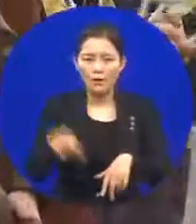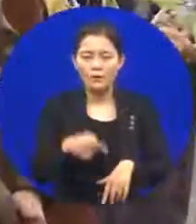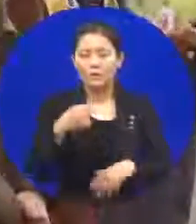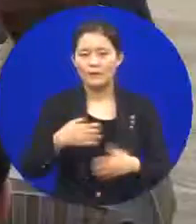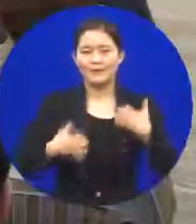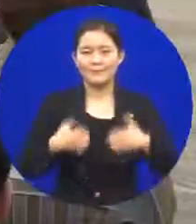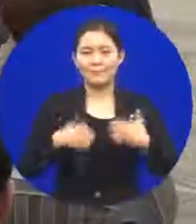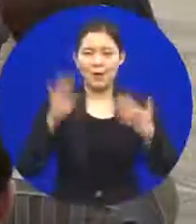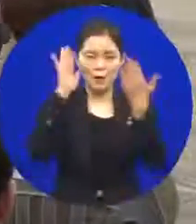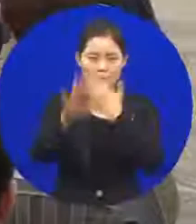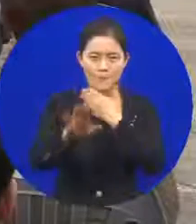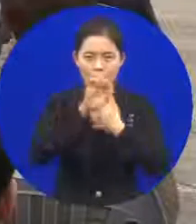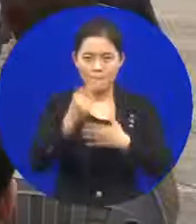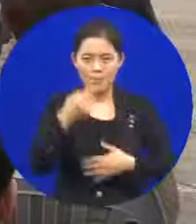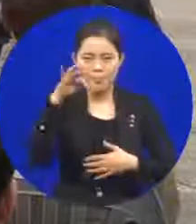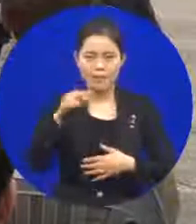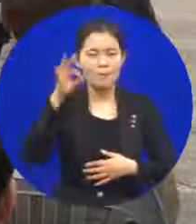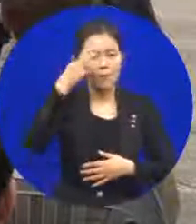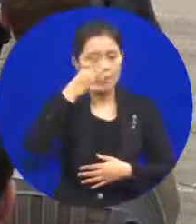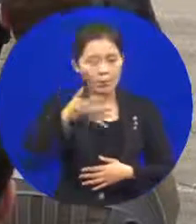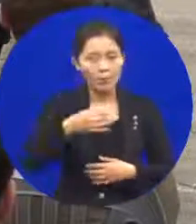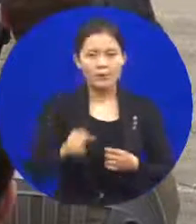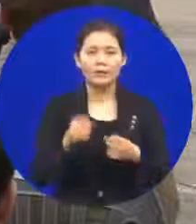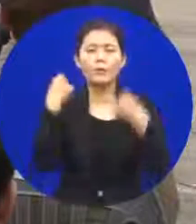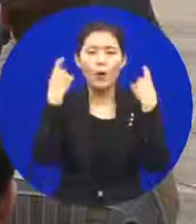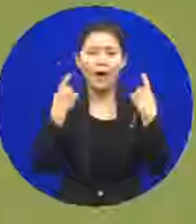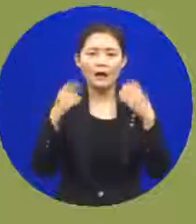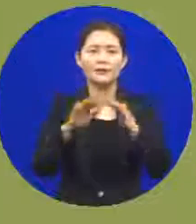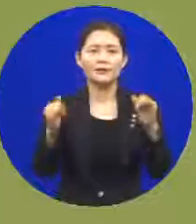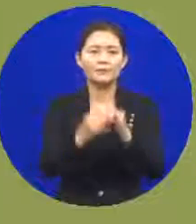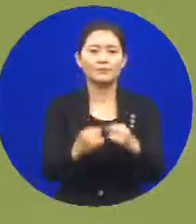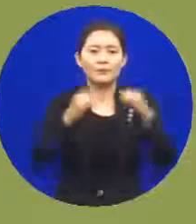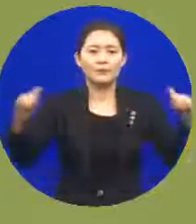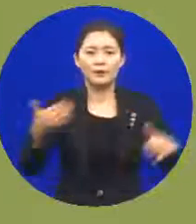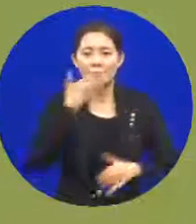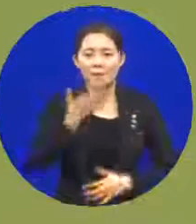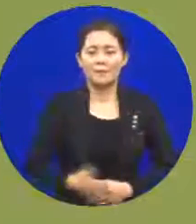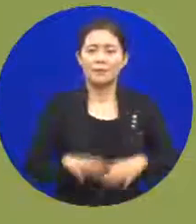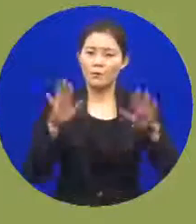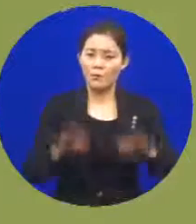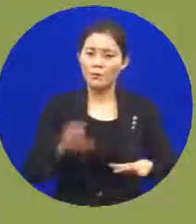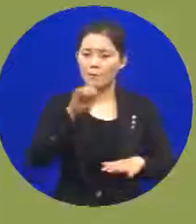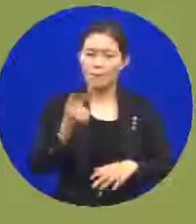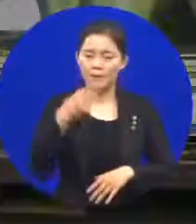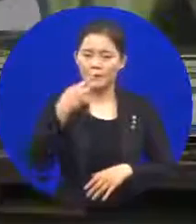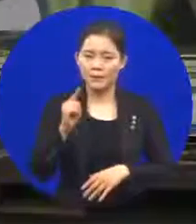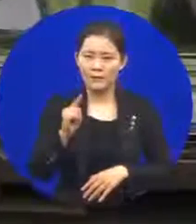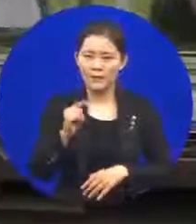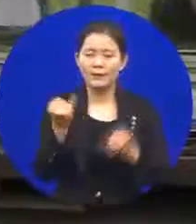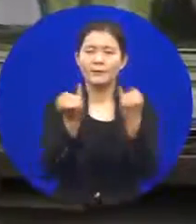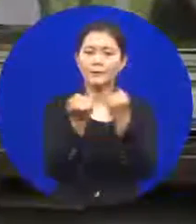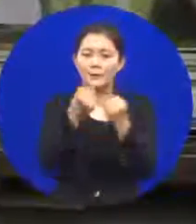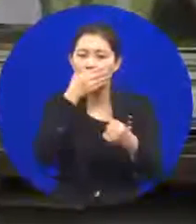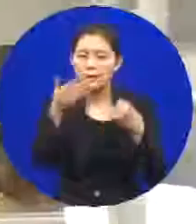돼 기쁘다며 앞으로 판다를 보기 위해 용인을 찾는 관광객이 늘 것으로 기대한다고 말했습니다. 이번에 입국한 판다는 암수